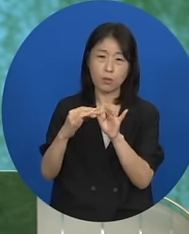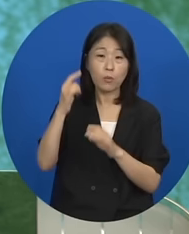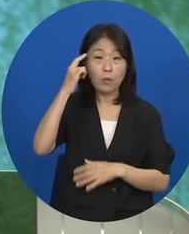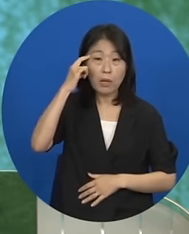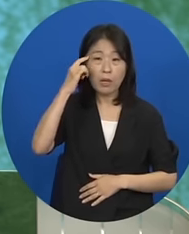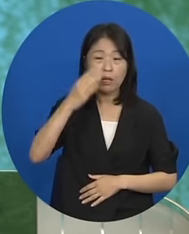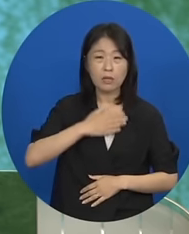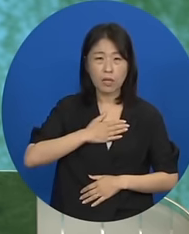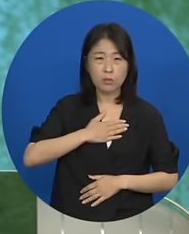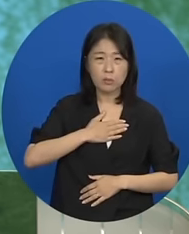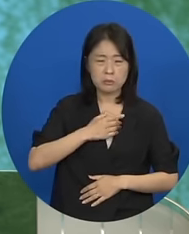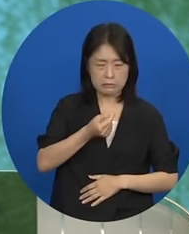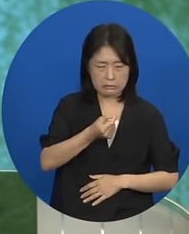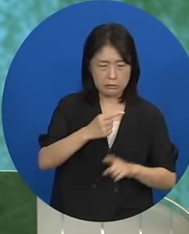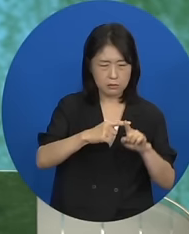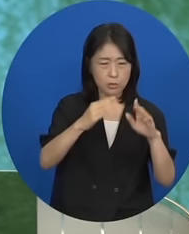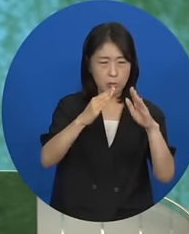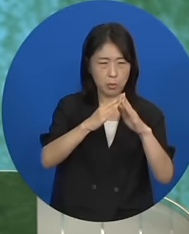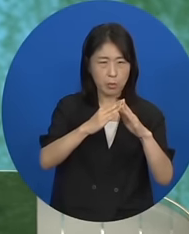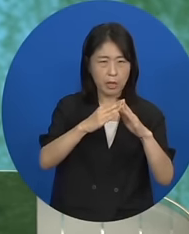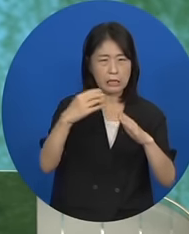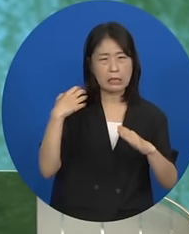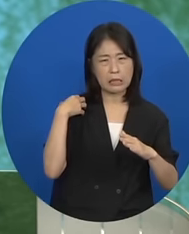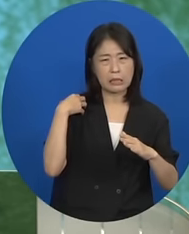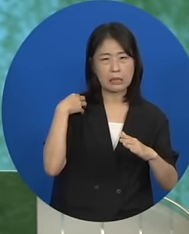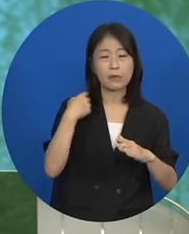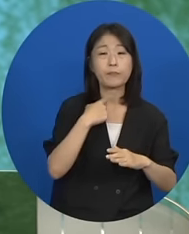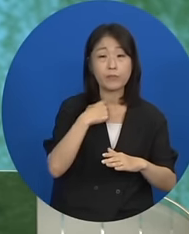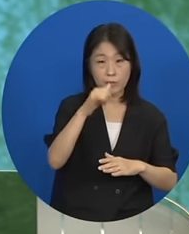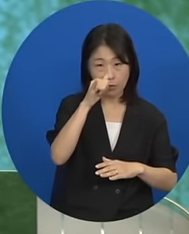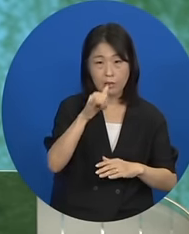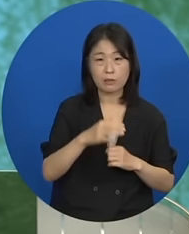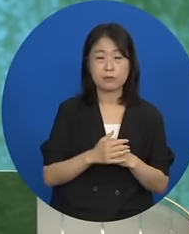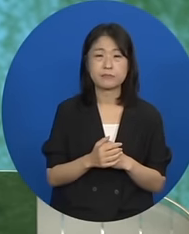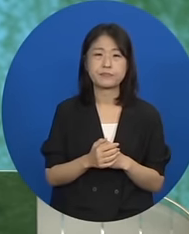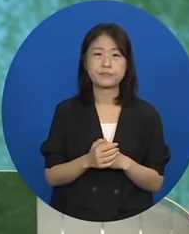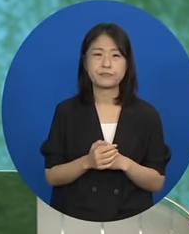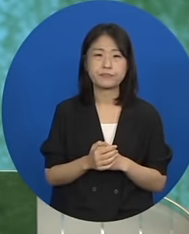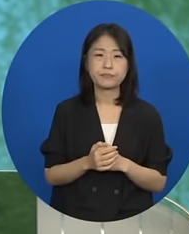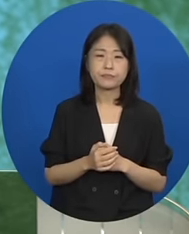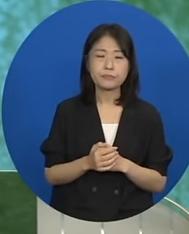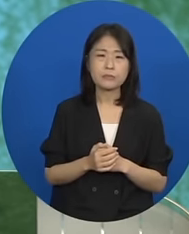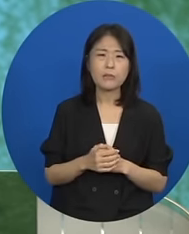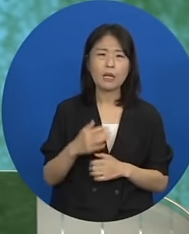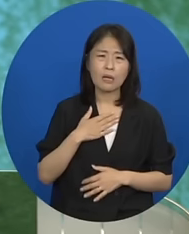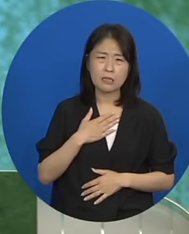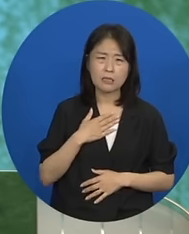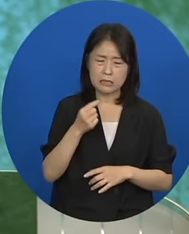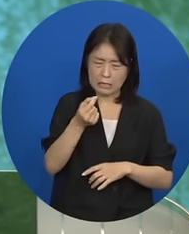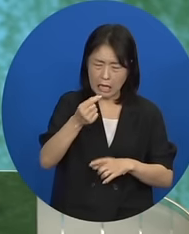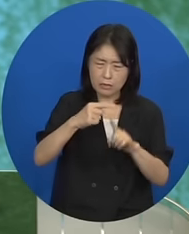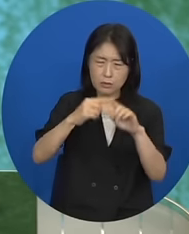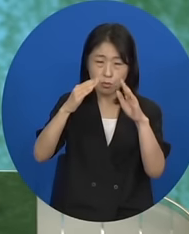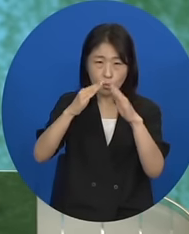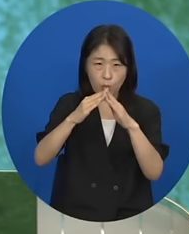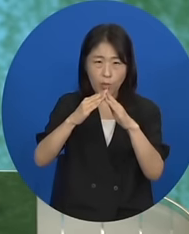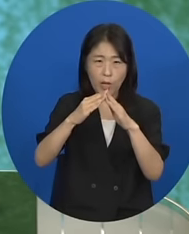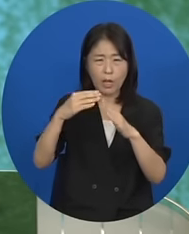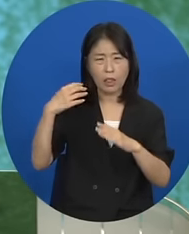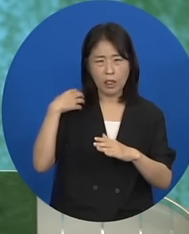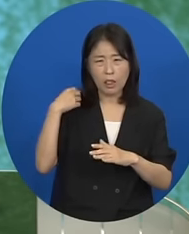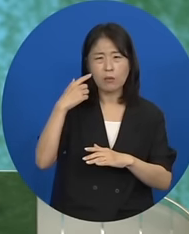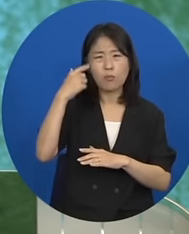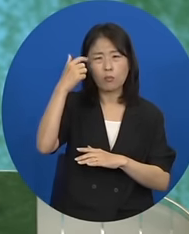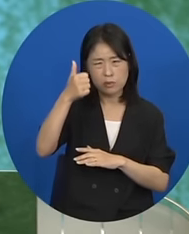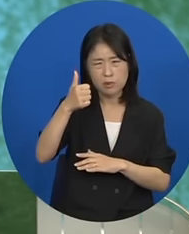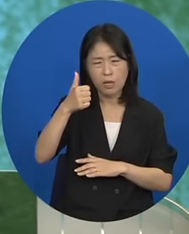봤기 때문에 그 작은 교를 섬긴다는 것이 얼마나 어렵고 고독하고 외로운 일인지를 알기 때문에